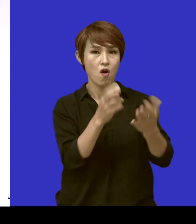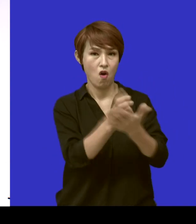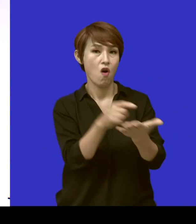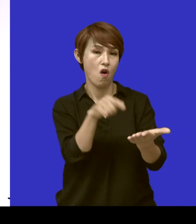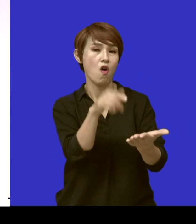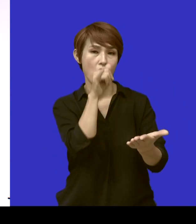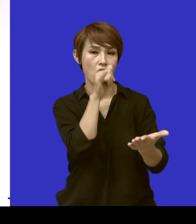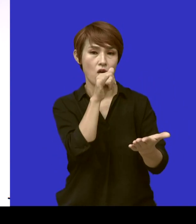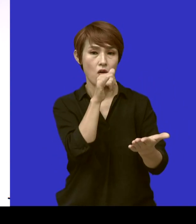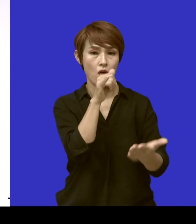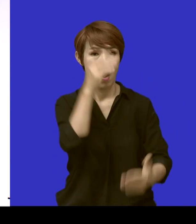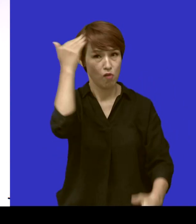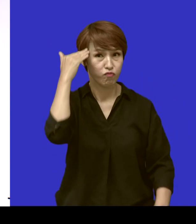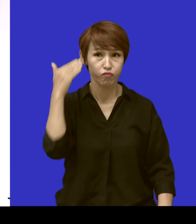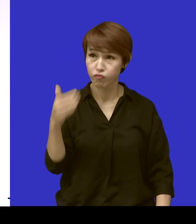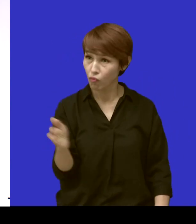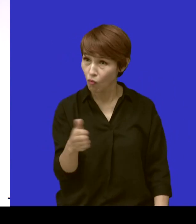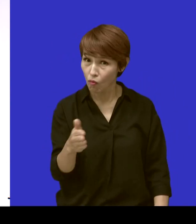한국은